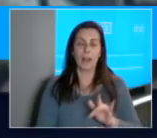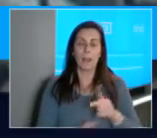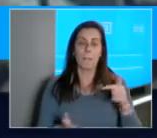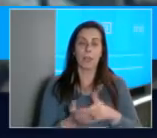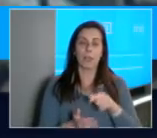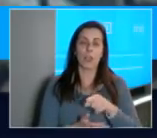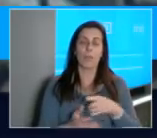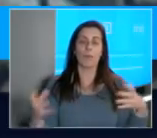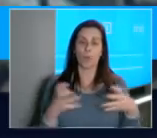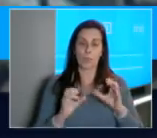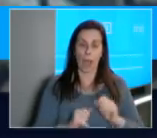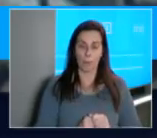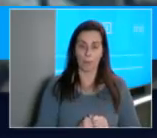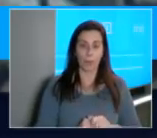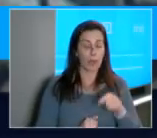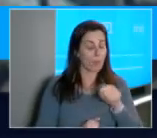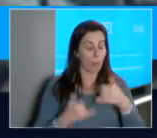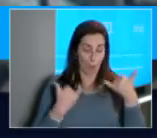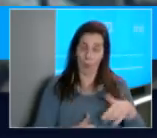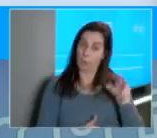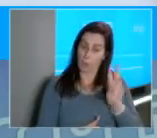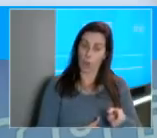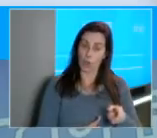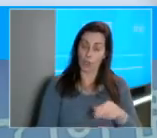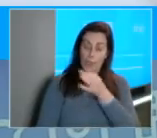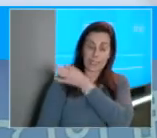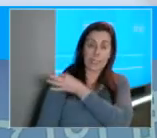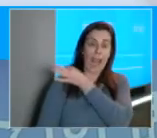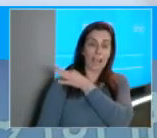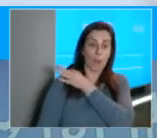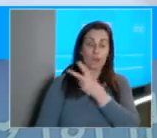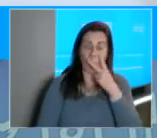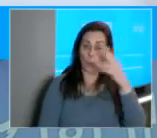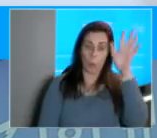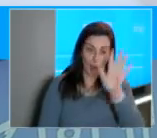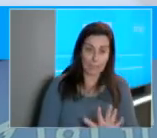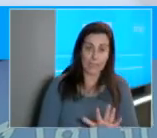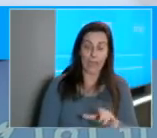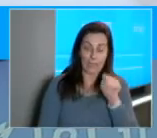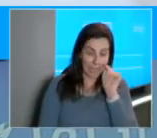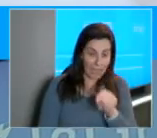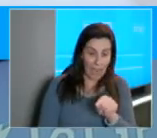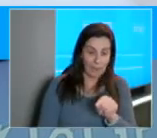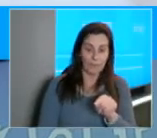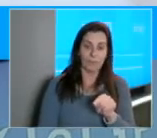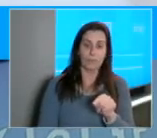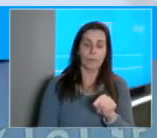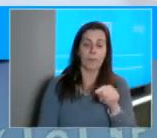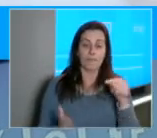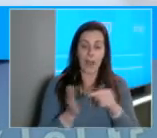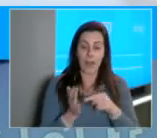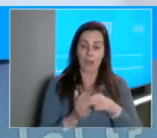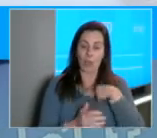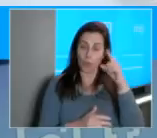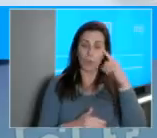בגלל שהם קבוצה. ופה הפעם יש סגן אלוף שרואים אותו בסרט התעמולה הזה, ולכן